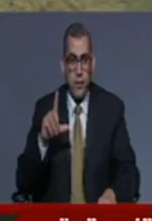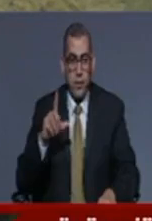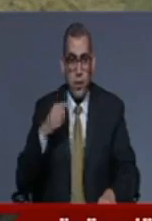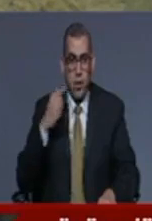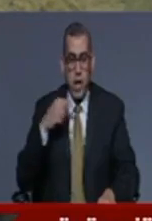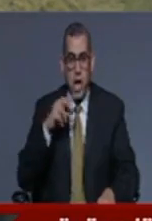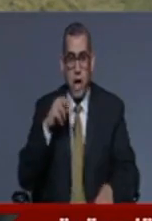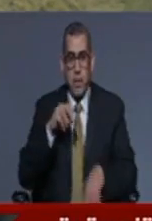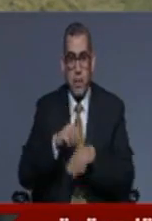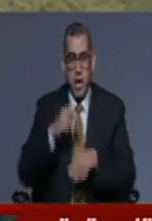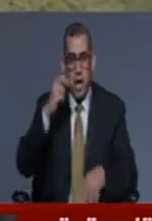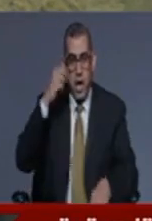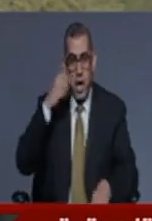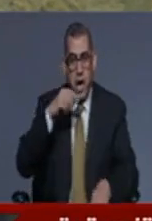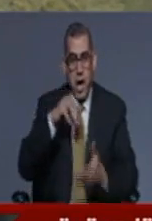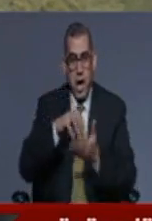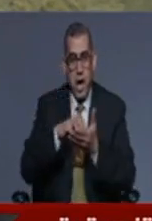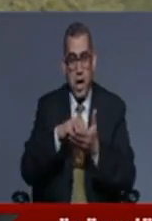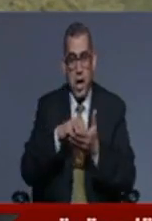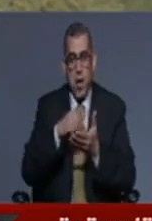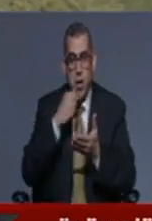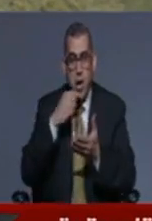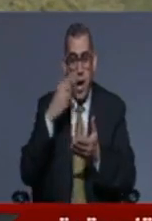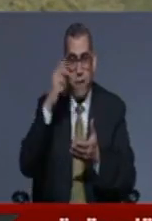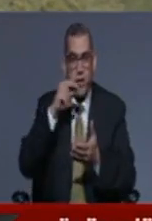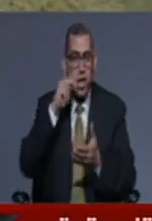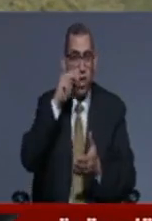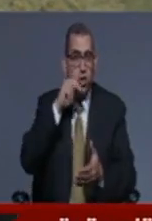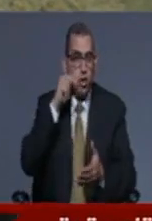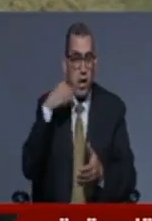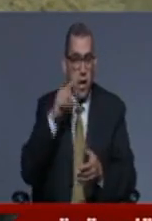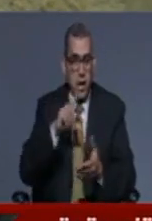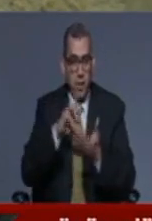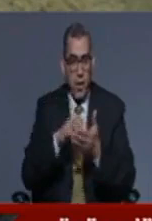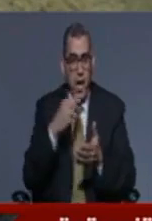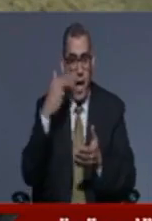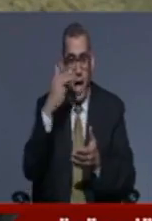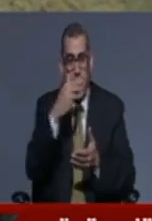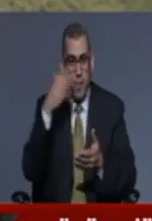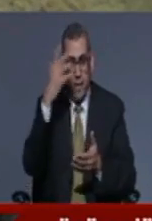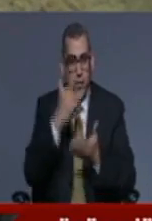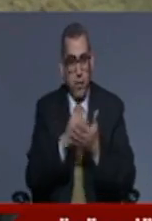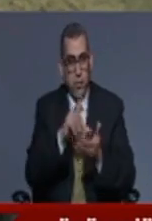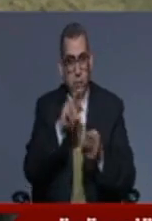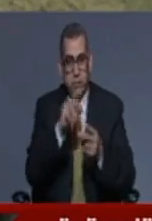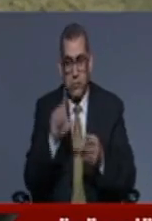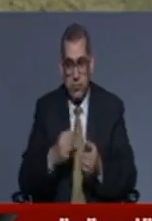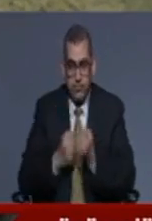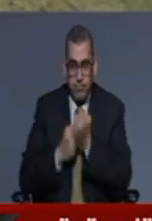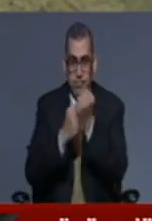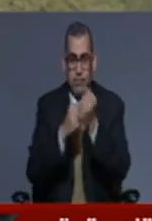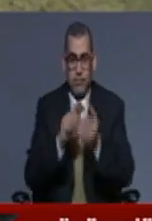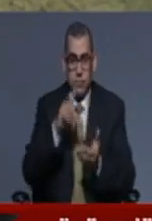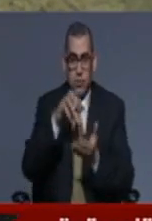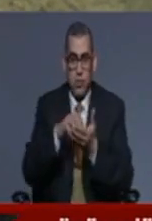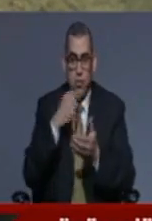والسوق المشتركة في غرب أفريقيا الذي يقوده رئيس جمهورية